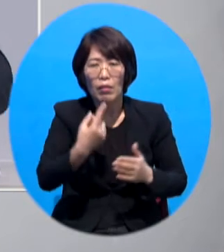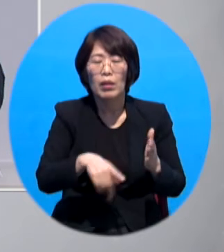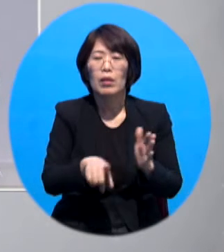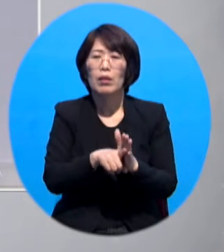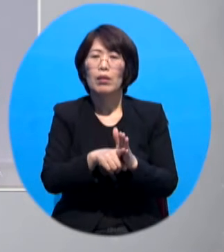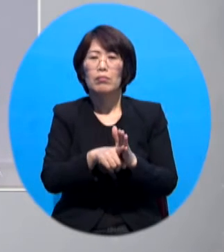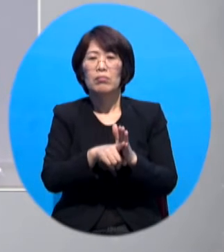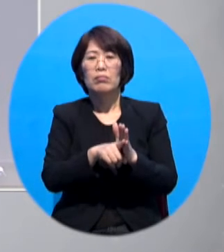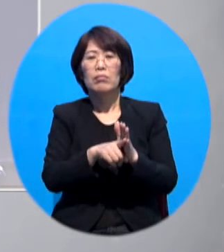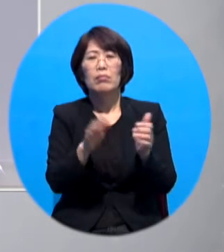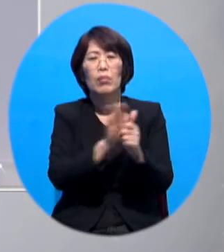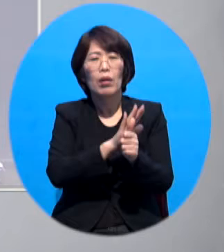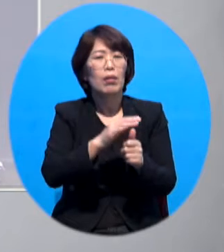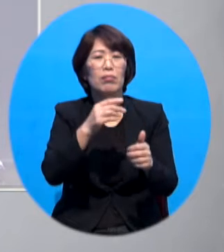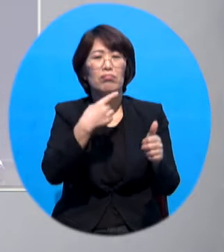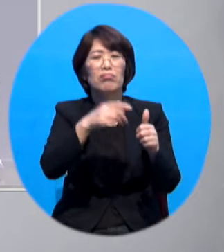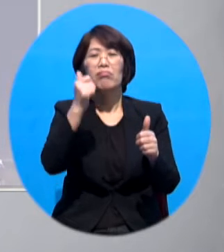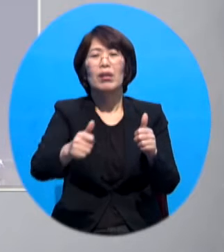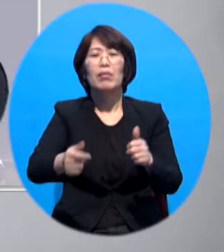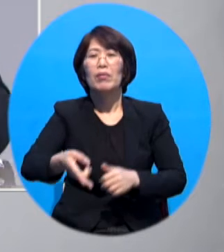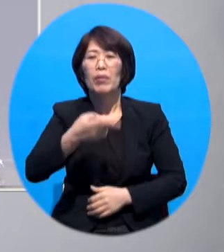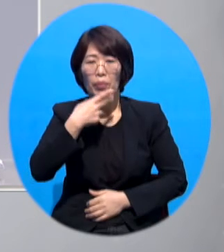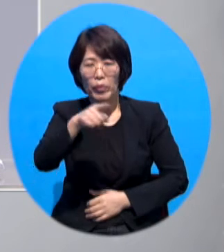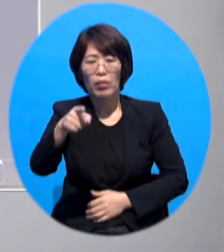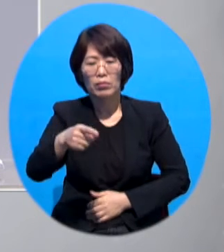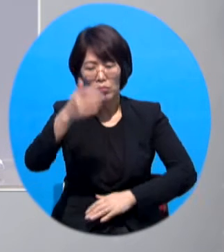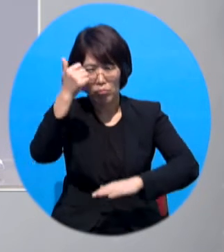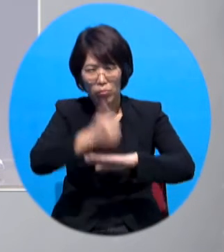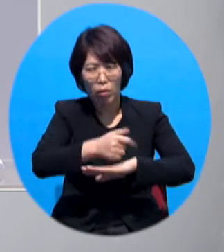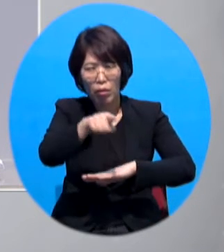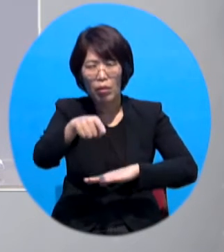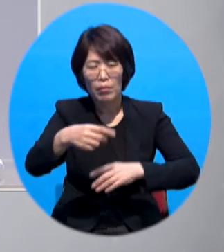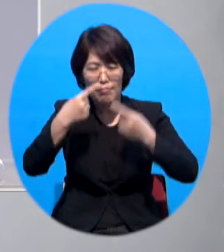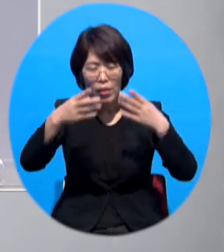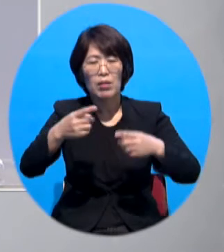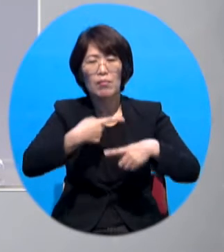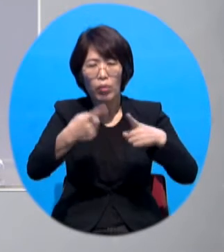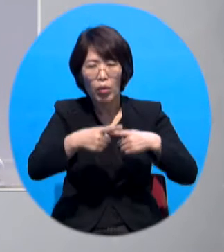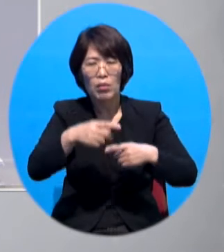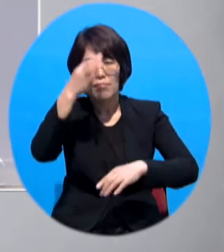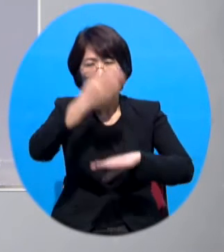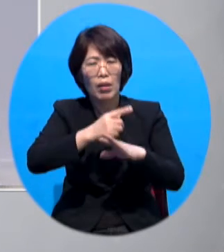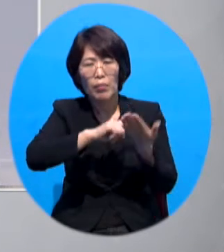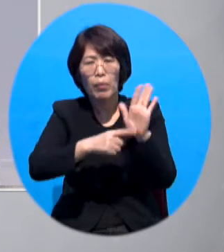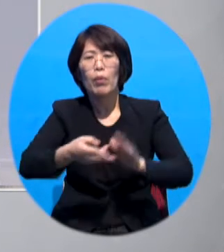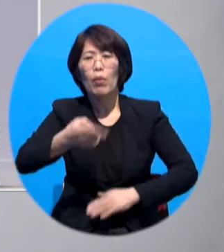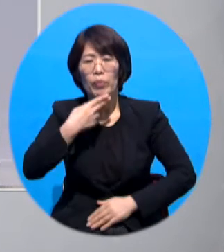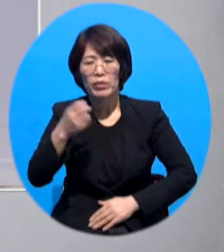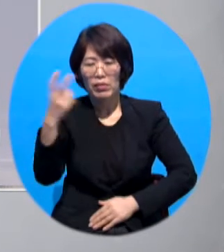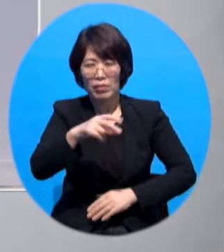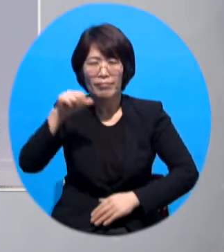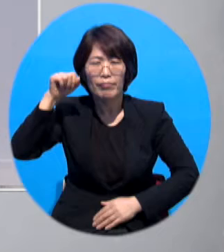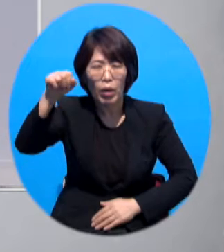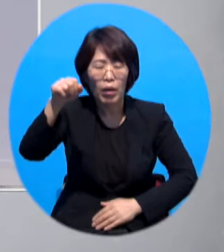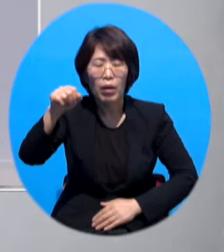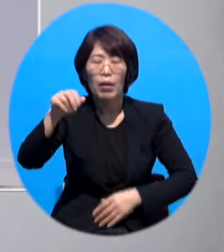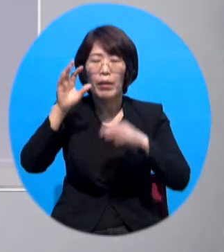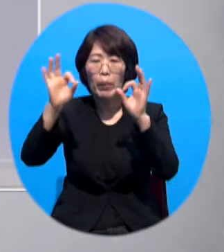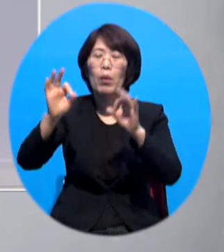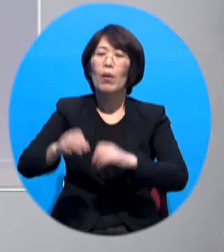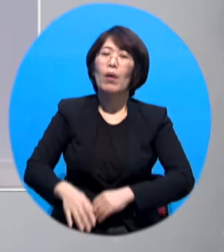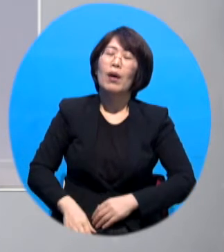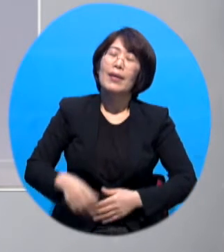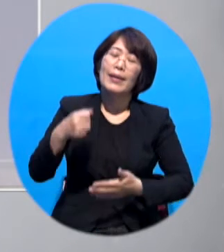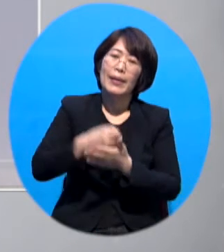교육감은 없었습니다 그런데 그 결과에 대한 정확한 분석이 나 사과 해결 방안도 없이 다시 출마 하셔서 너무